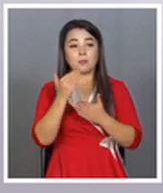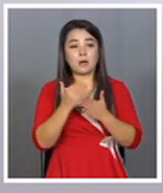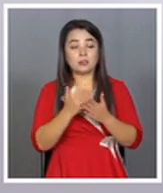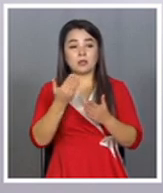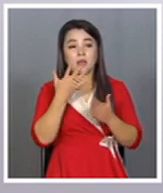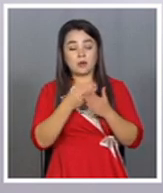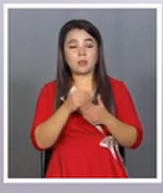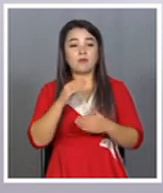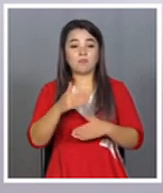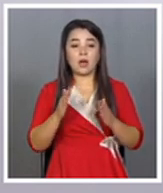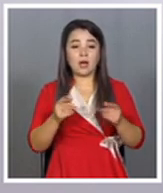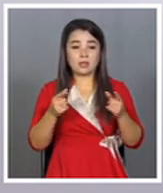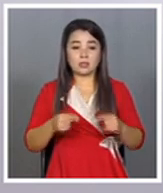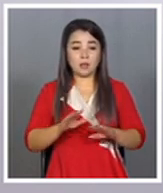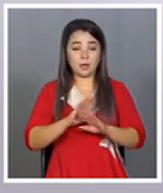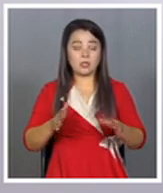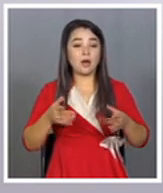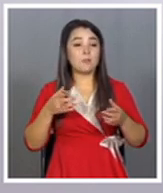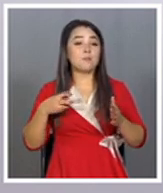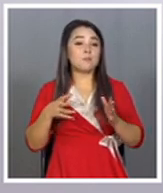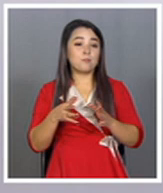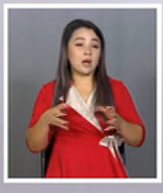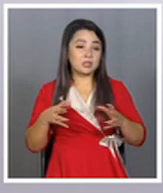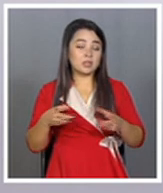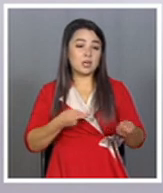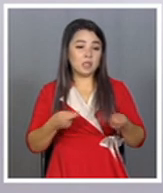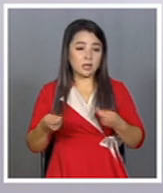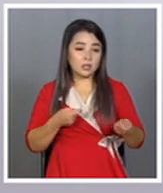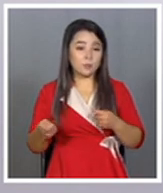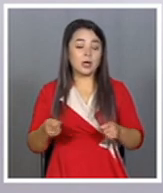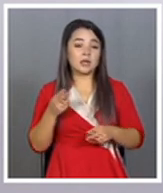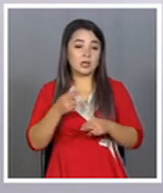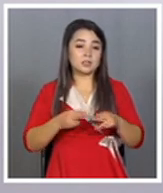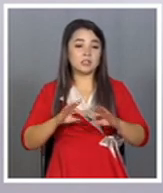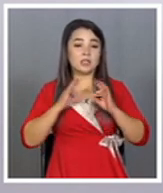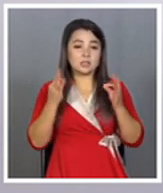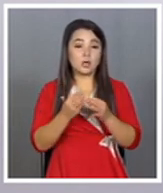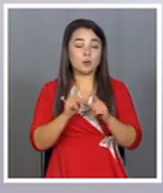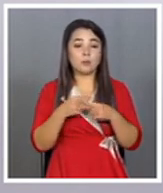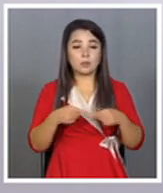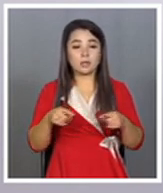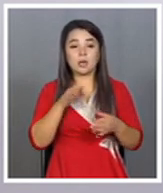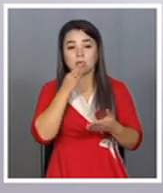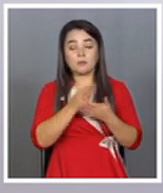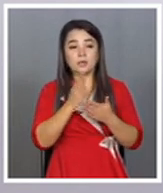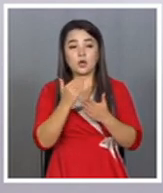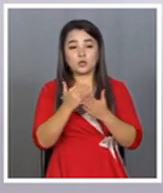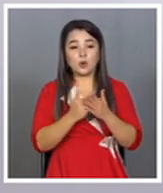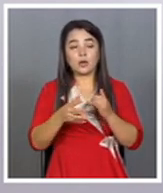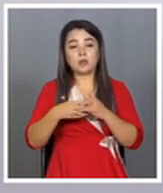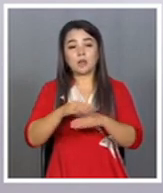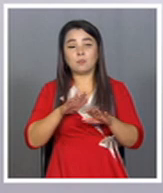бағдарламалық файлдарды емес, магниттік тасушы және қатты дискілер сияқты белгілі бір жүйелік